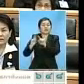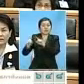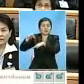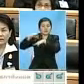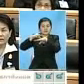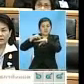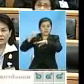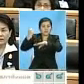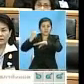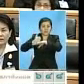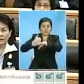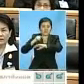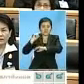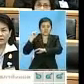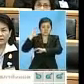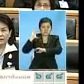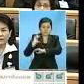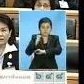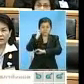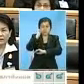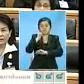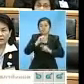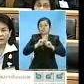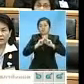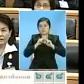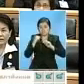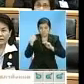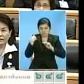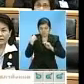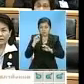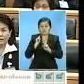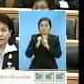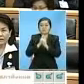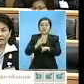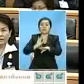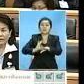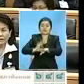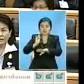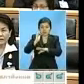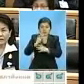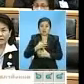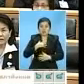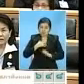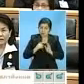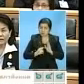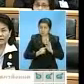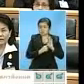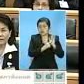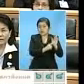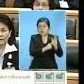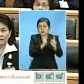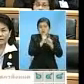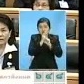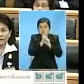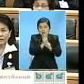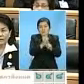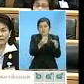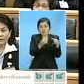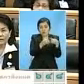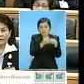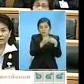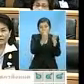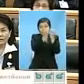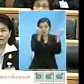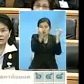กลายเป็นผู้มีอิทธิพลเสียเองอันนี้คือหลักธรรมชาติครับเพราะฉะนั้นผมขอเสนอครับองค์กรตามรัฐธรรมนูญทั้งหลาย